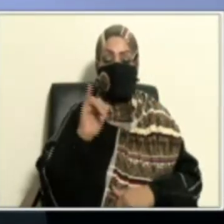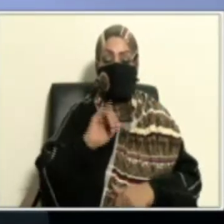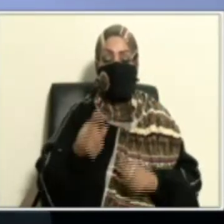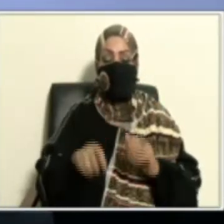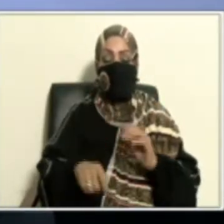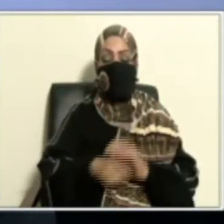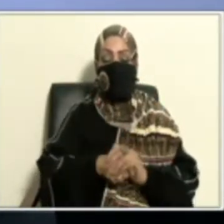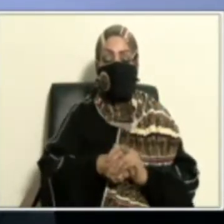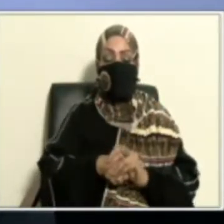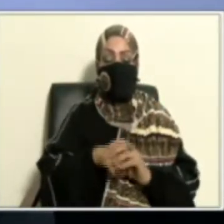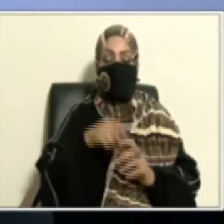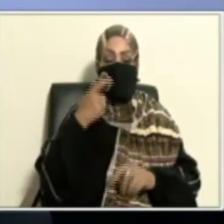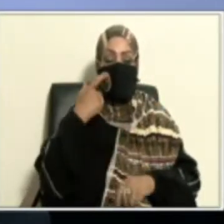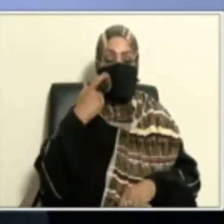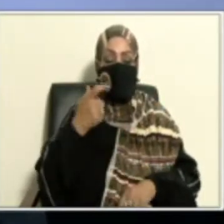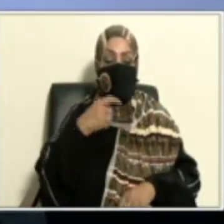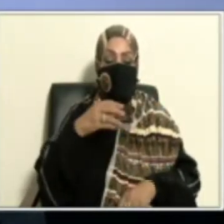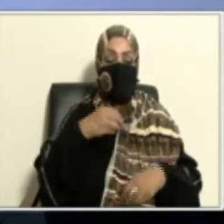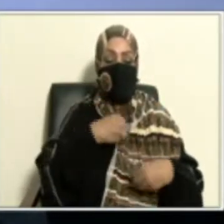الاهتمام بهذا الأمر.